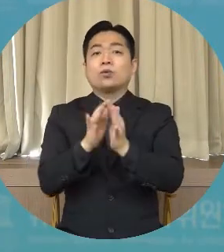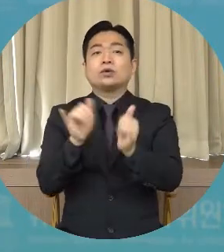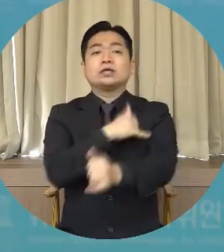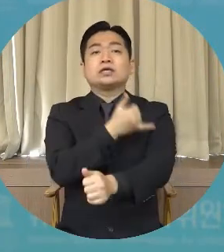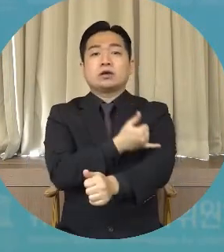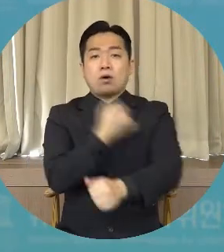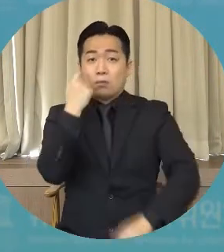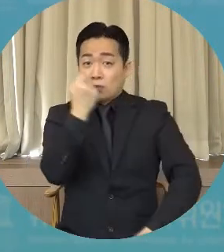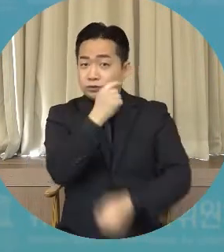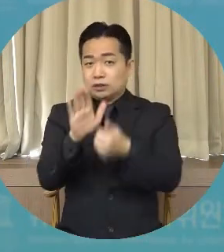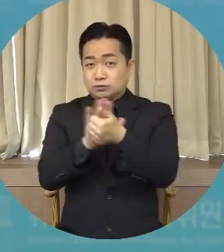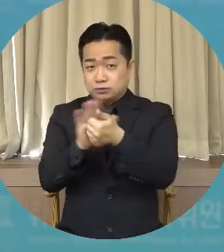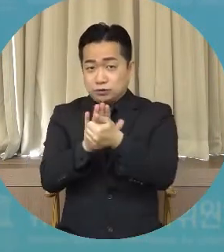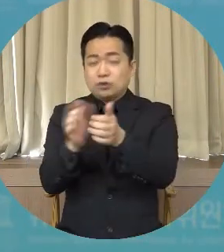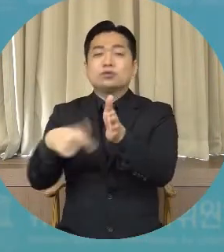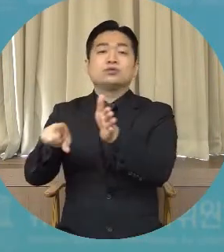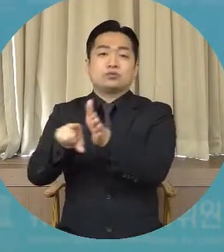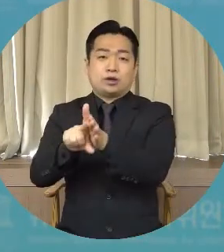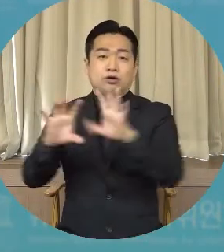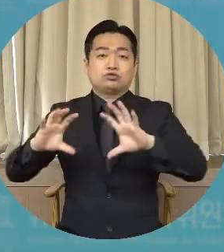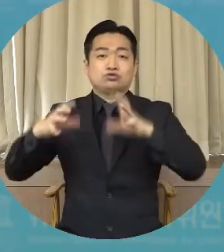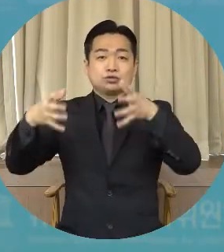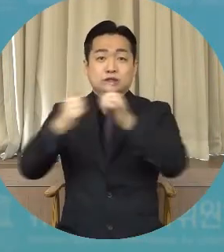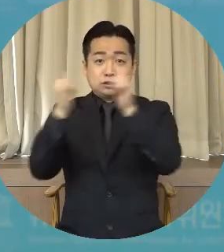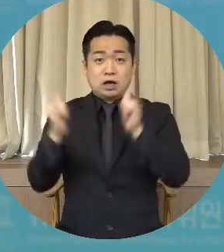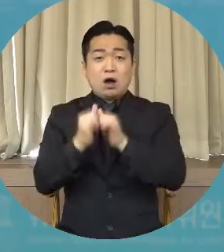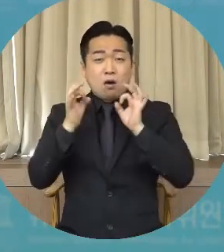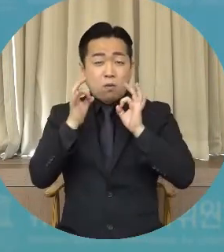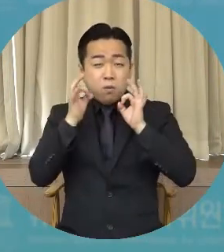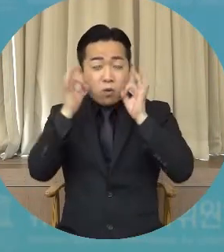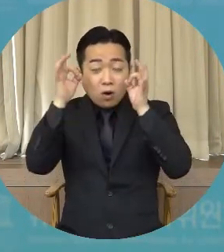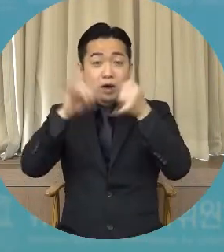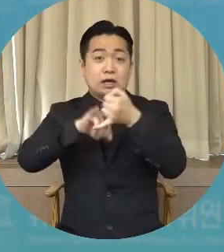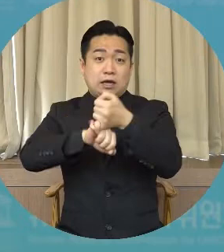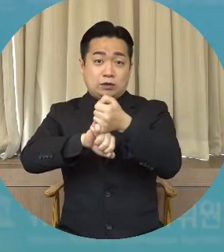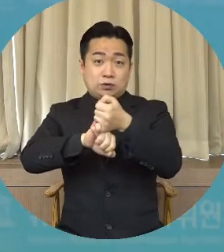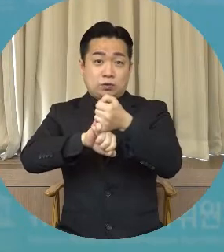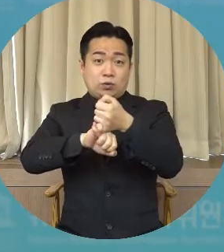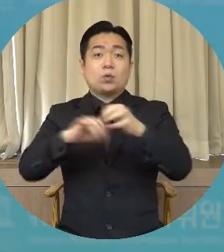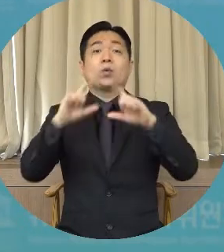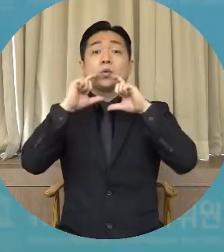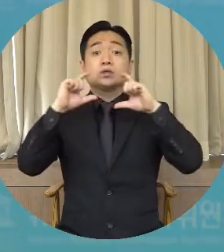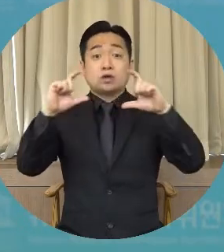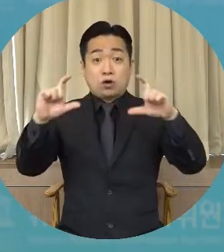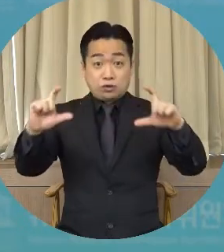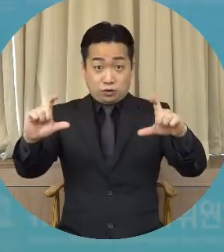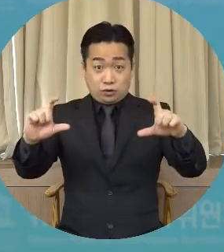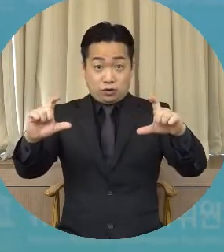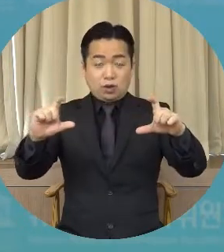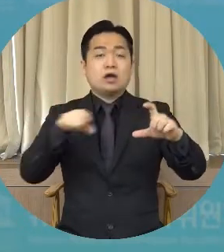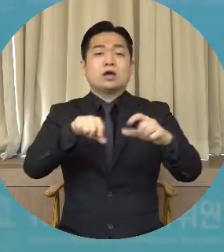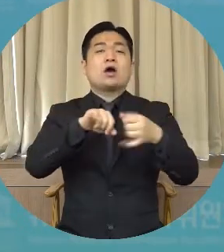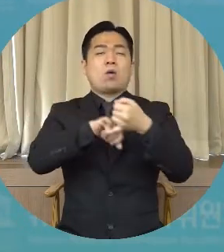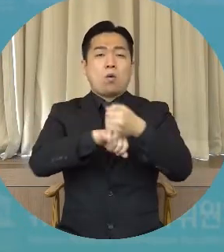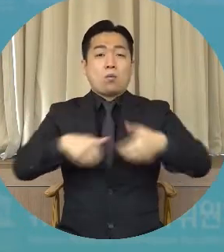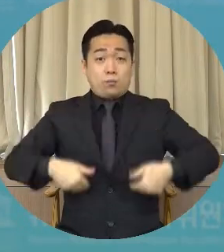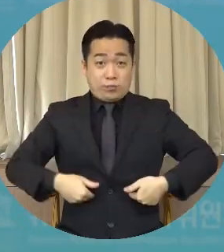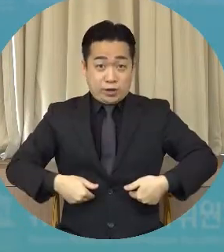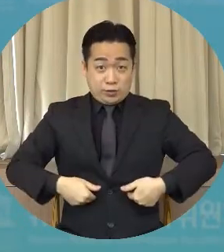위한 국제사회의 노력을 약속하고 선언하는 것이